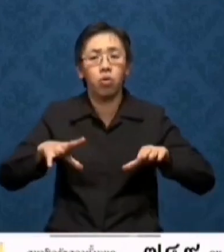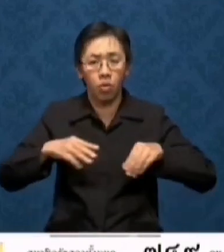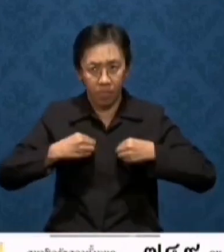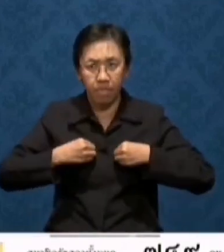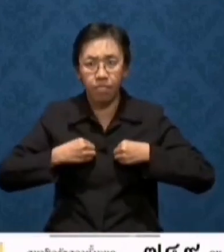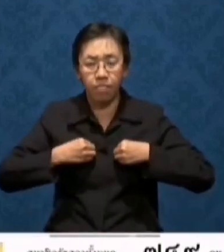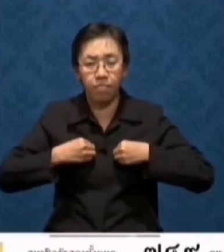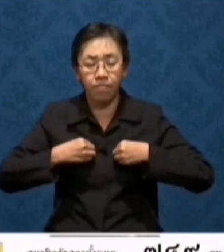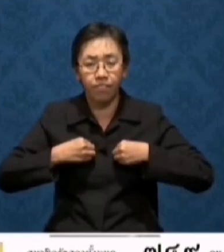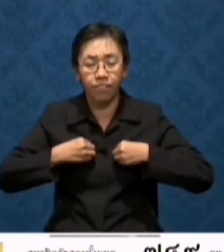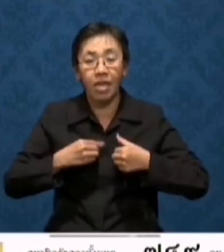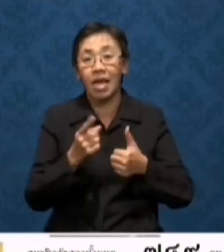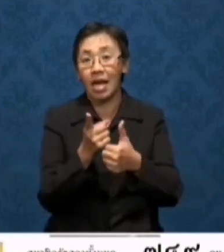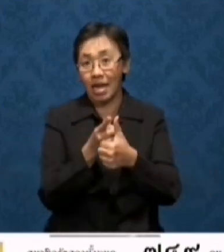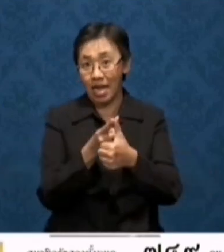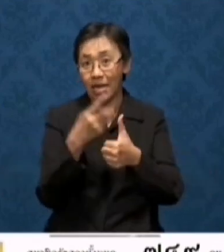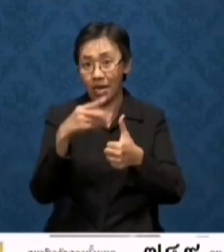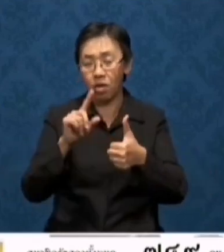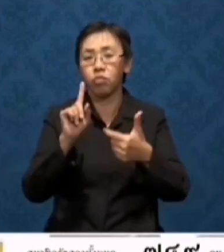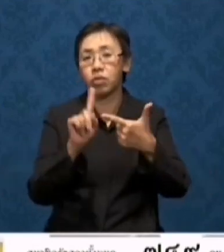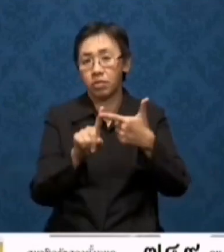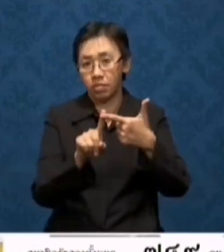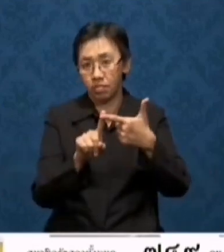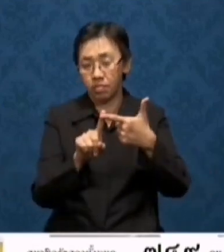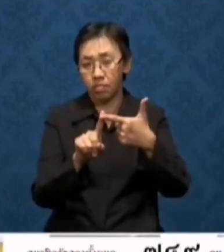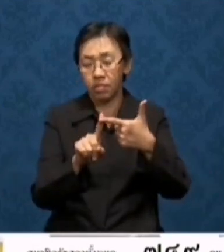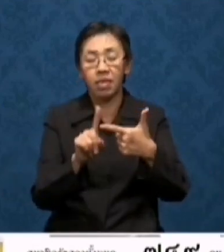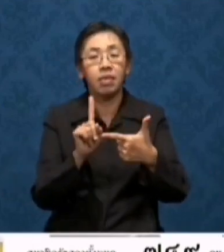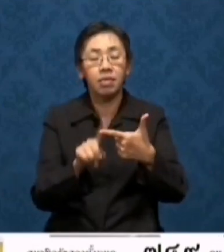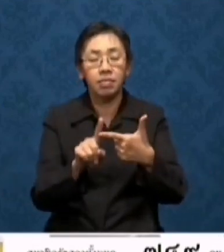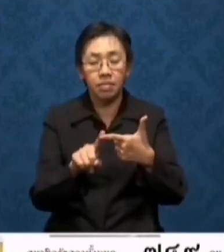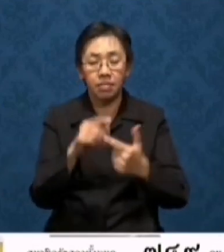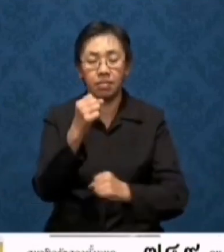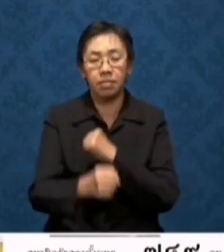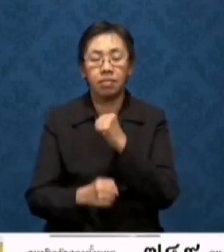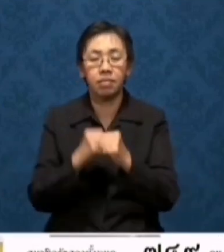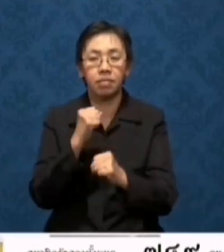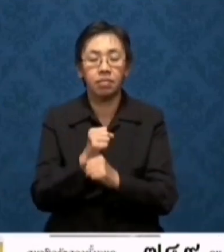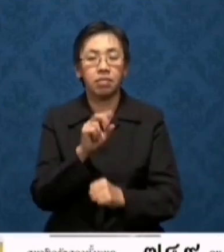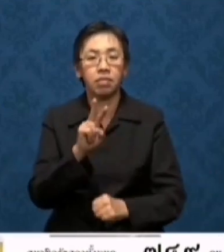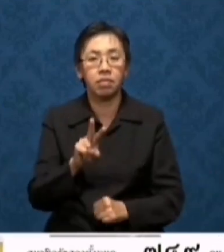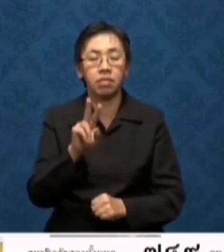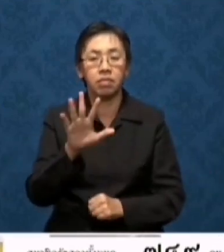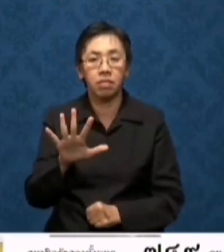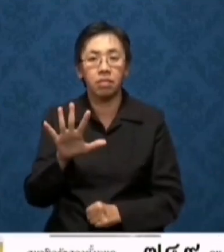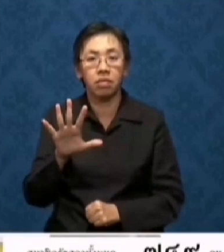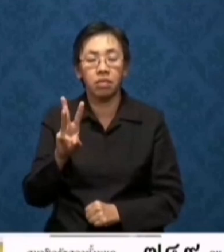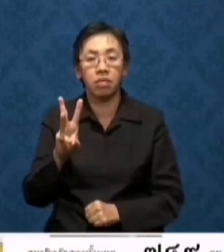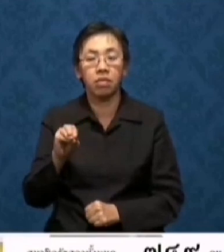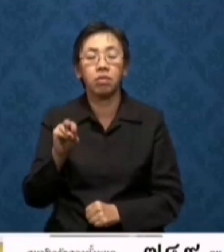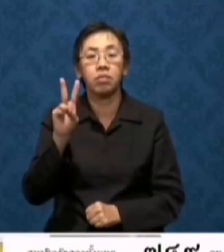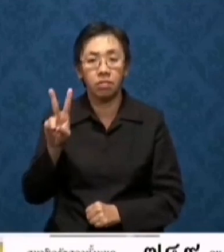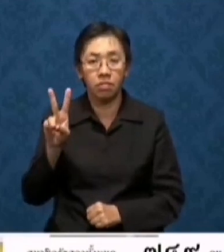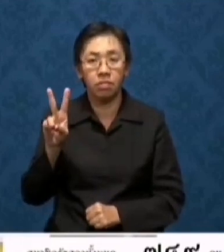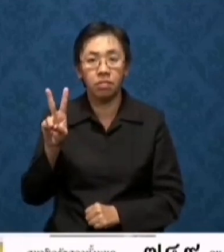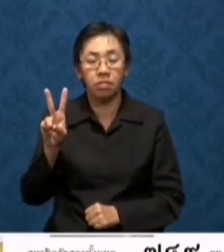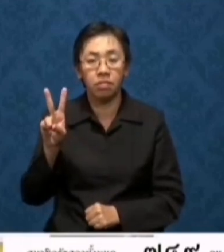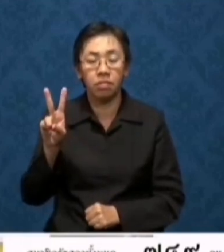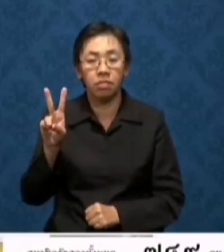นประการที่สองครับในปีพ.ส.2562